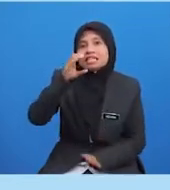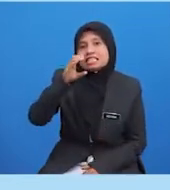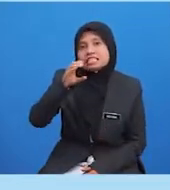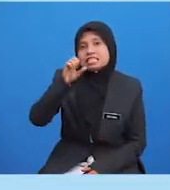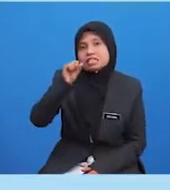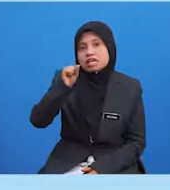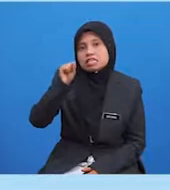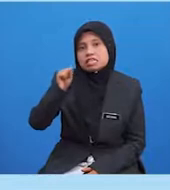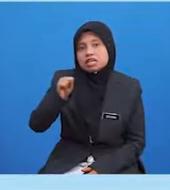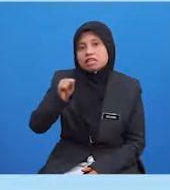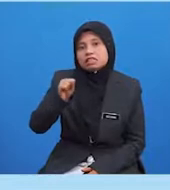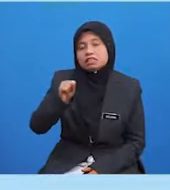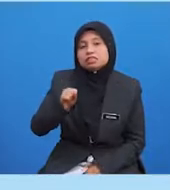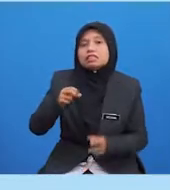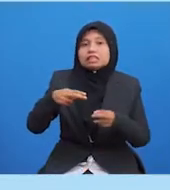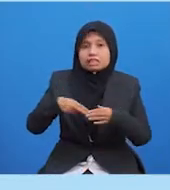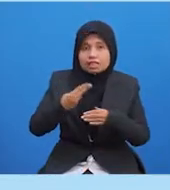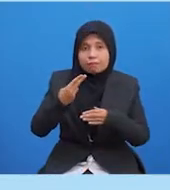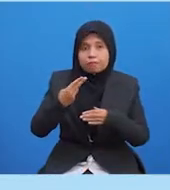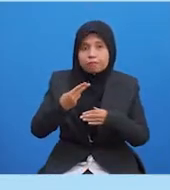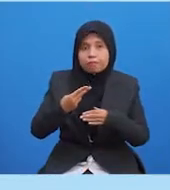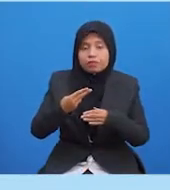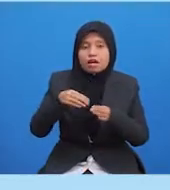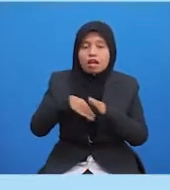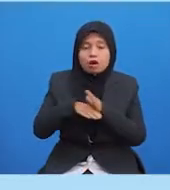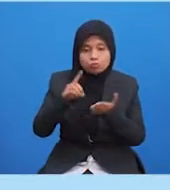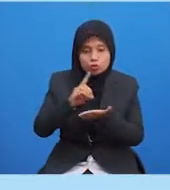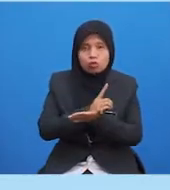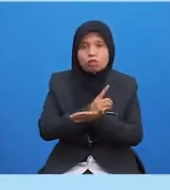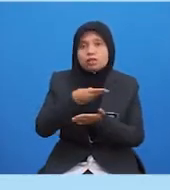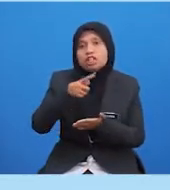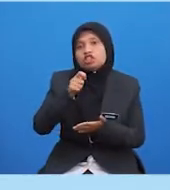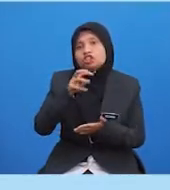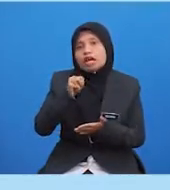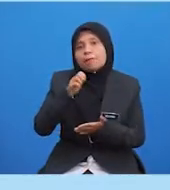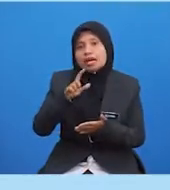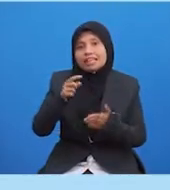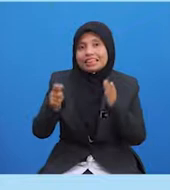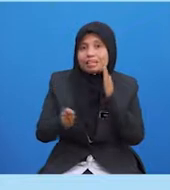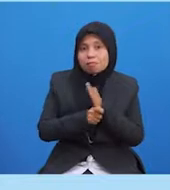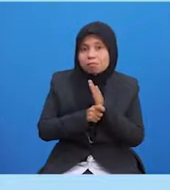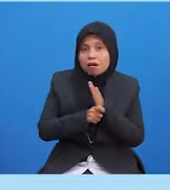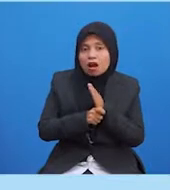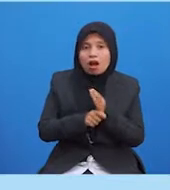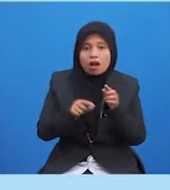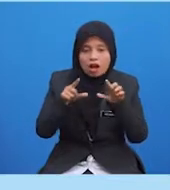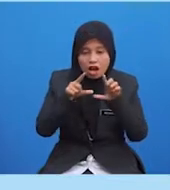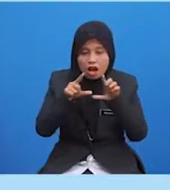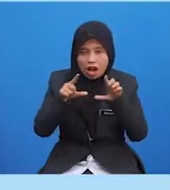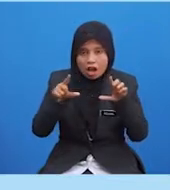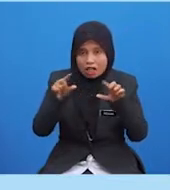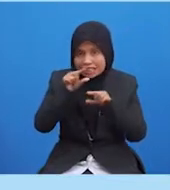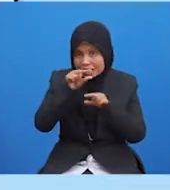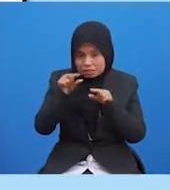menunjukkan tabel yang terhasil dalam dokumen HTML ditambah garisan luar,